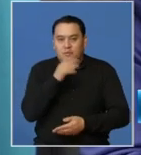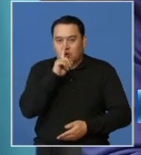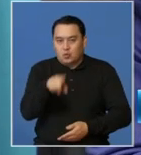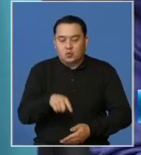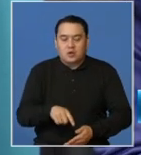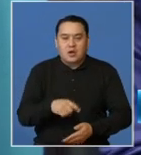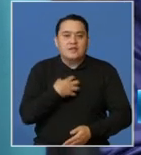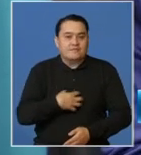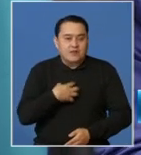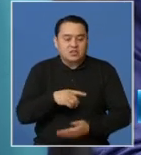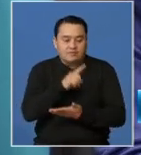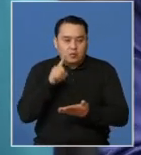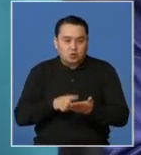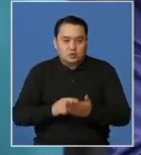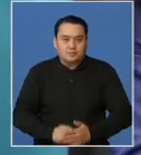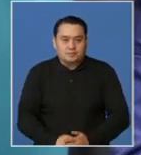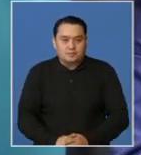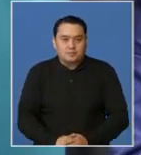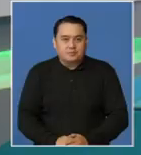Это очень важные вопросы.